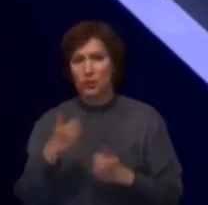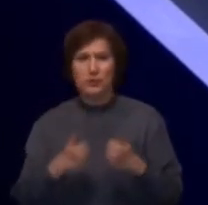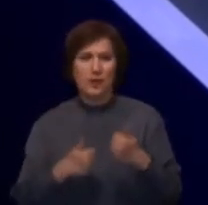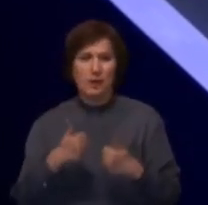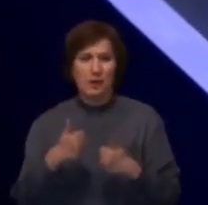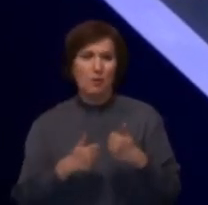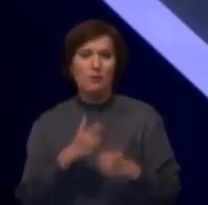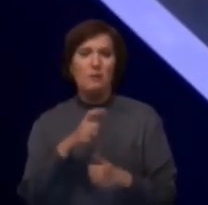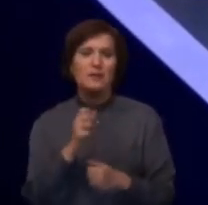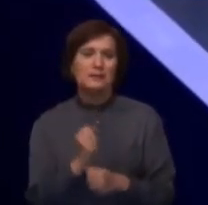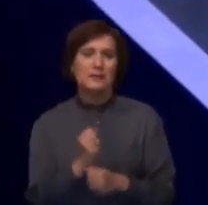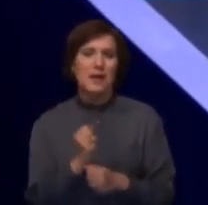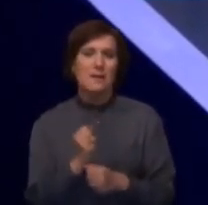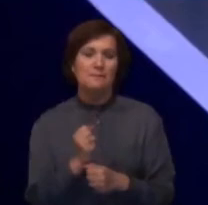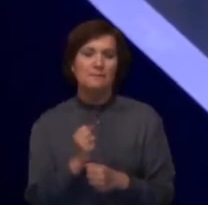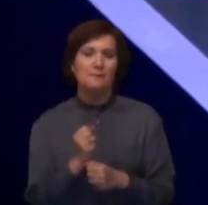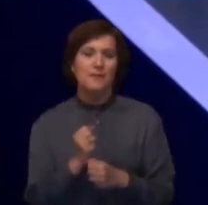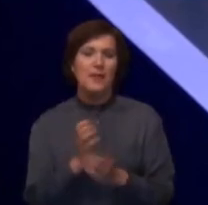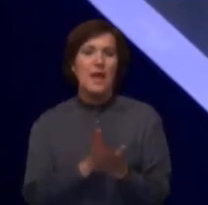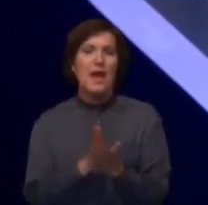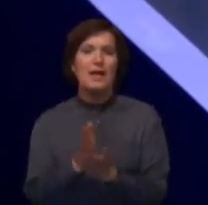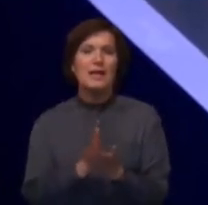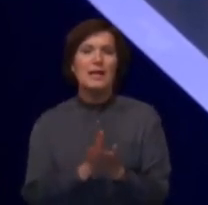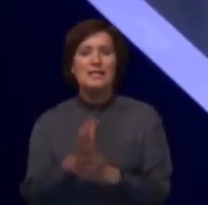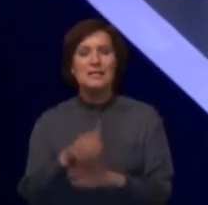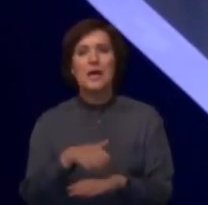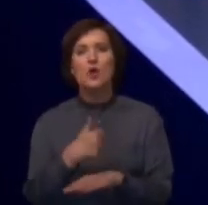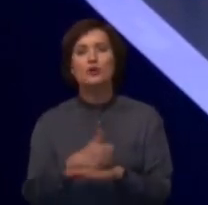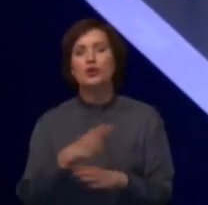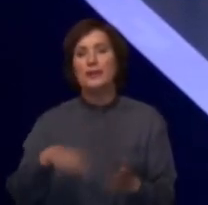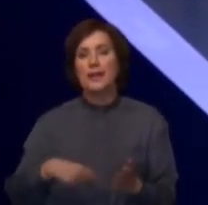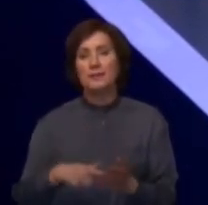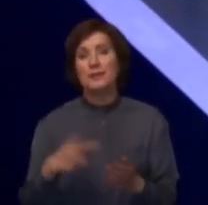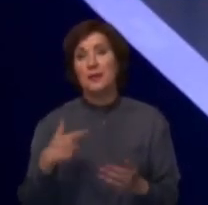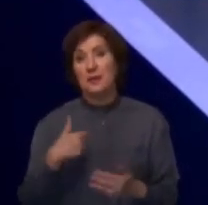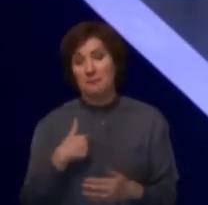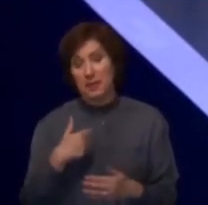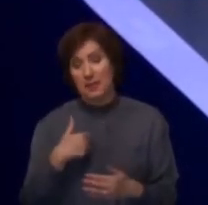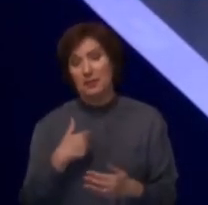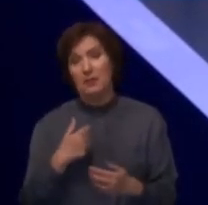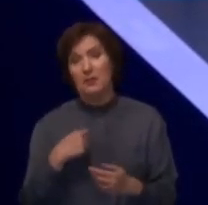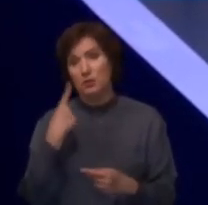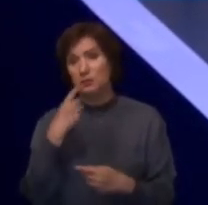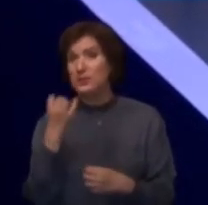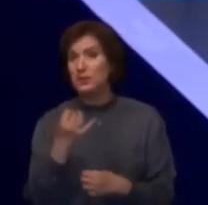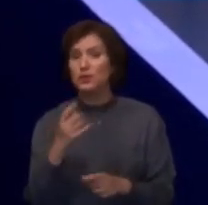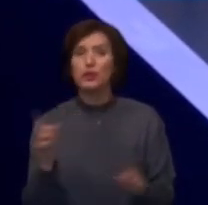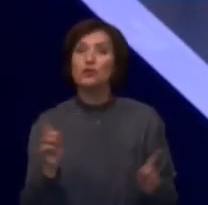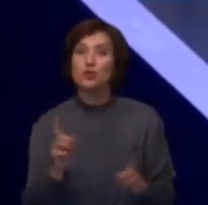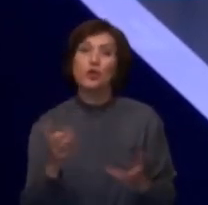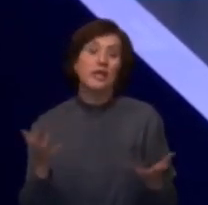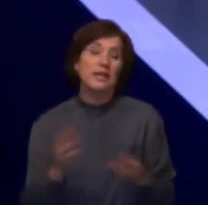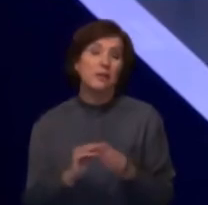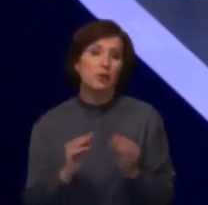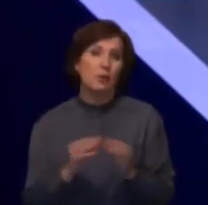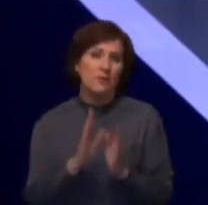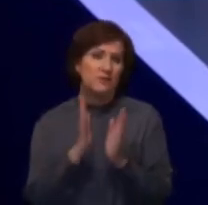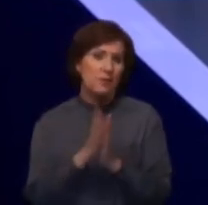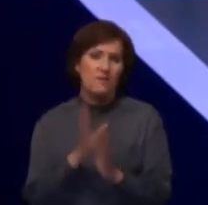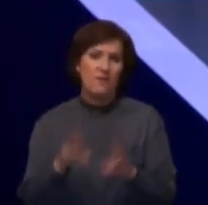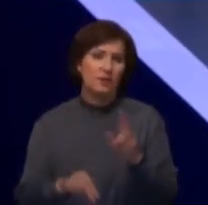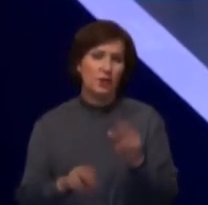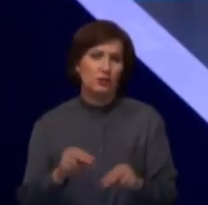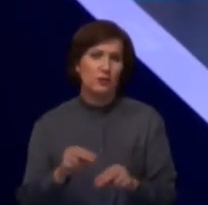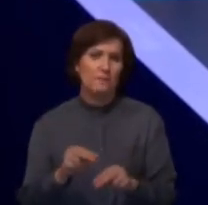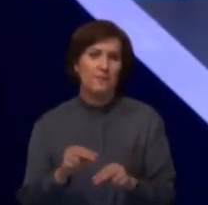за крісло очільника міста. І мені особисто цікаво, що які проблеми взагалі